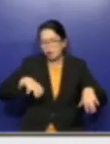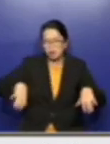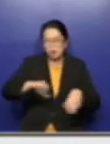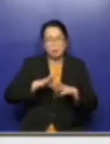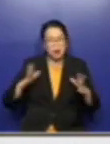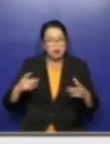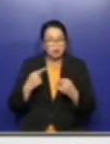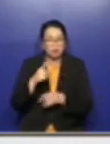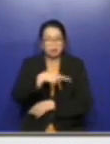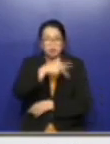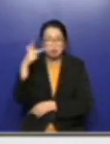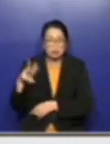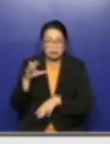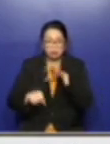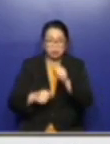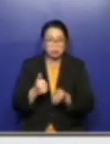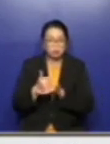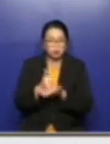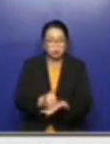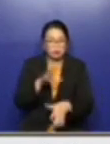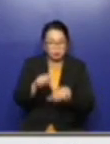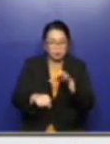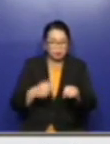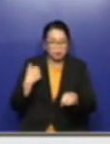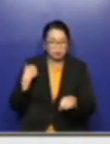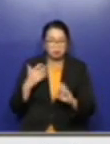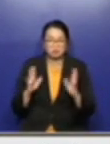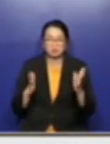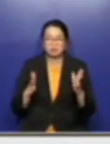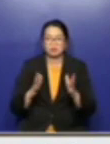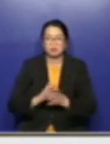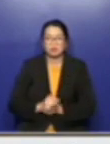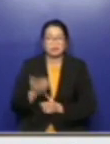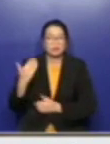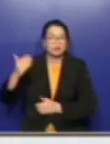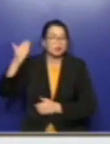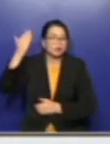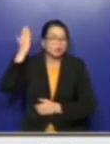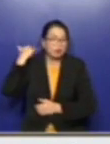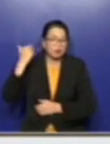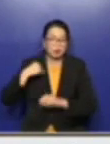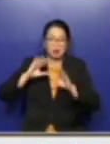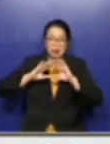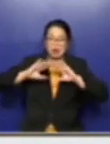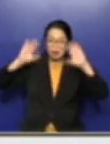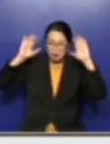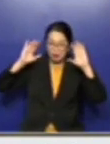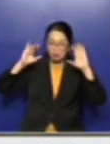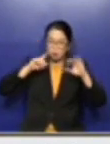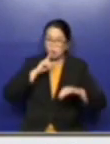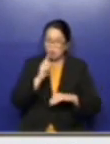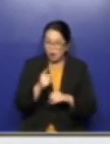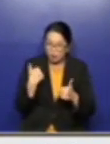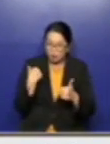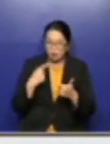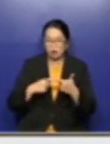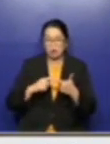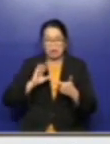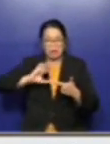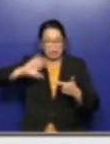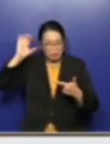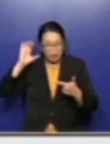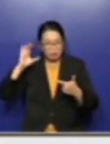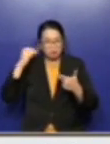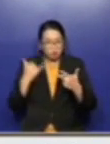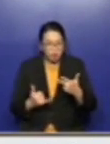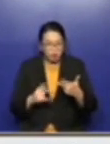นการทุจริตอะไรมากมายในรัฐบาลที่ผ่านมาหรือแม้แต่กระทั่งรัฐบาลปัจจุบันมันเป็นหน้าที่ของสื่อส